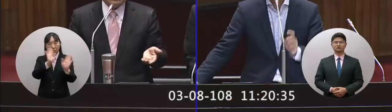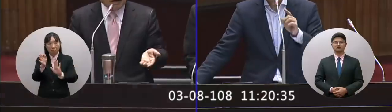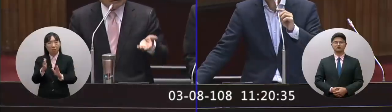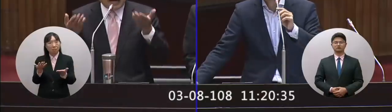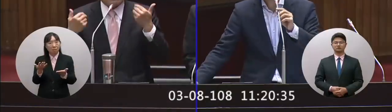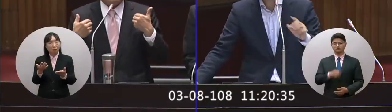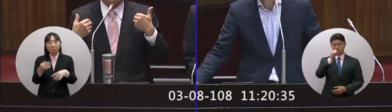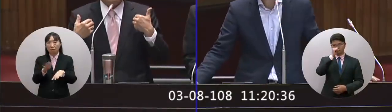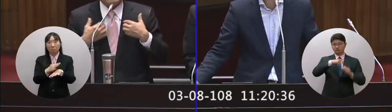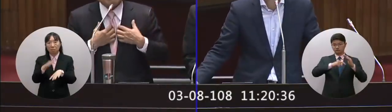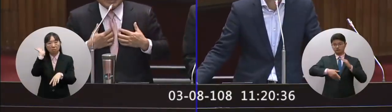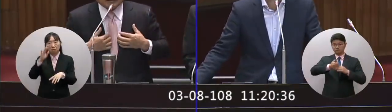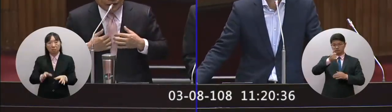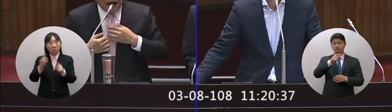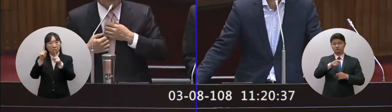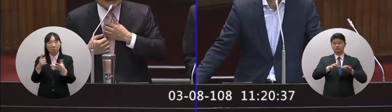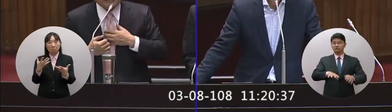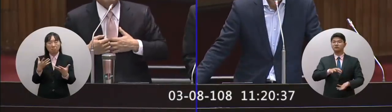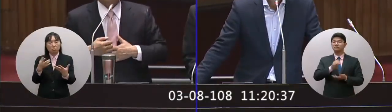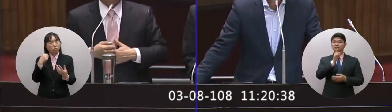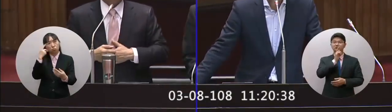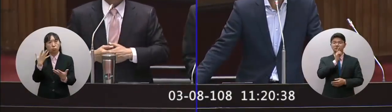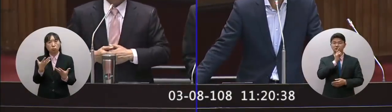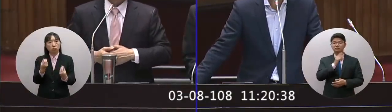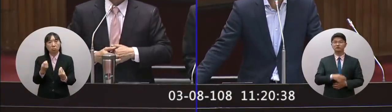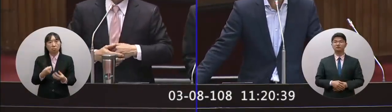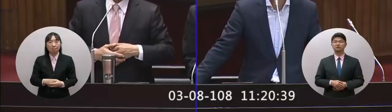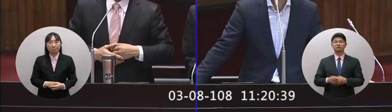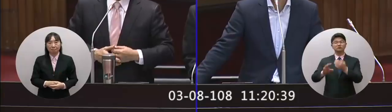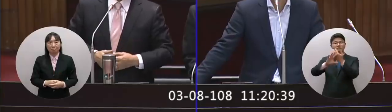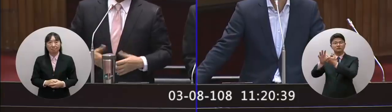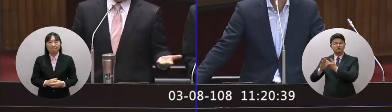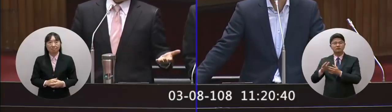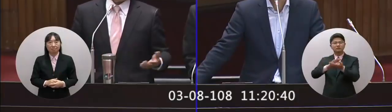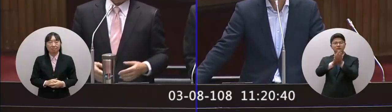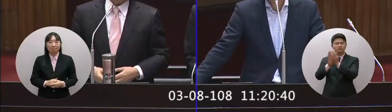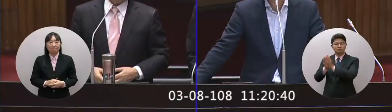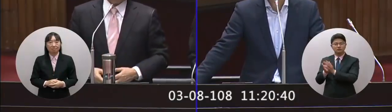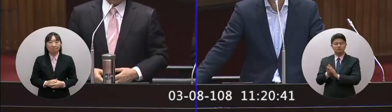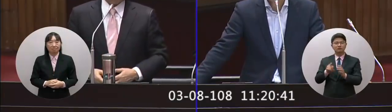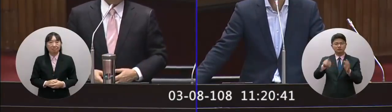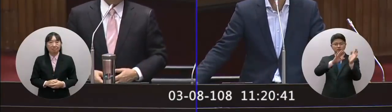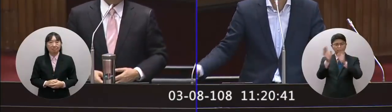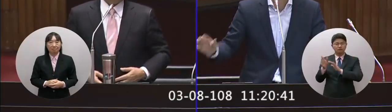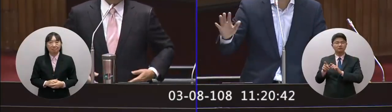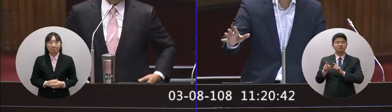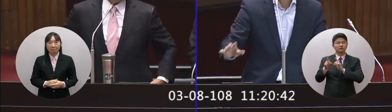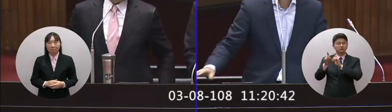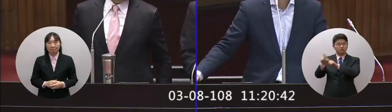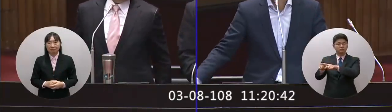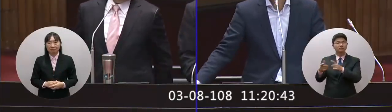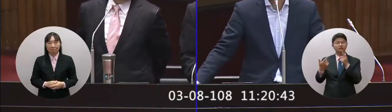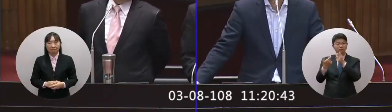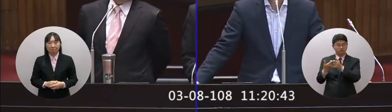任何 好，所以院长，您 要涨的条件， 因应国际很多的变化、情势的变化。好，所以院